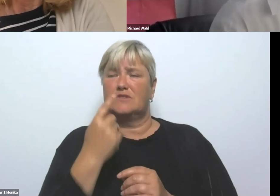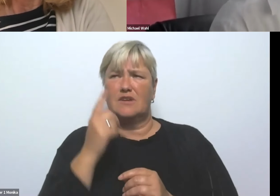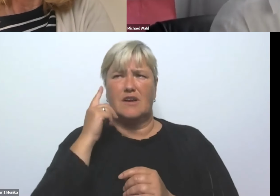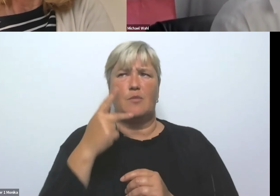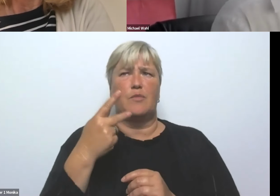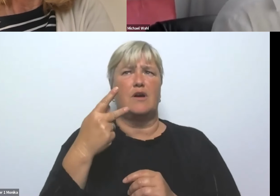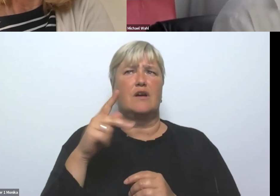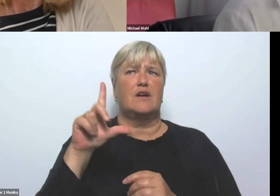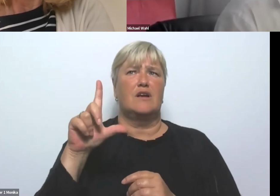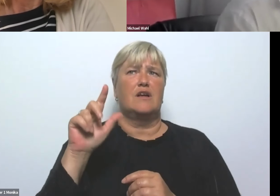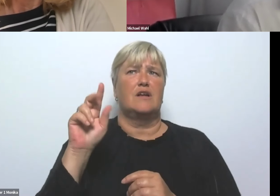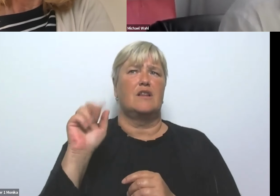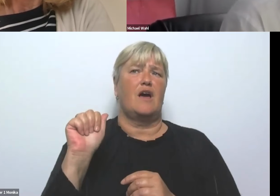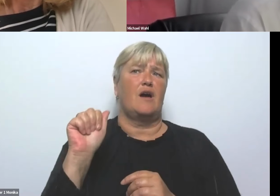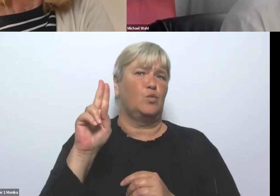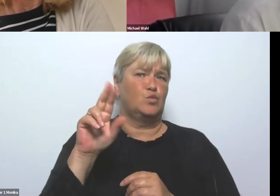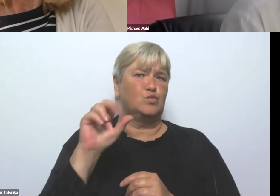das, der gesagt hat,